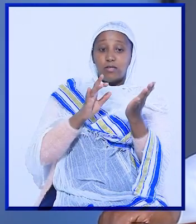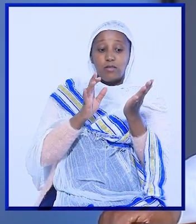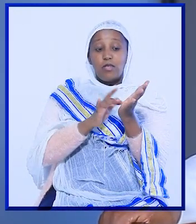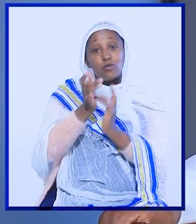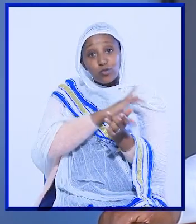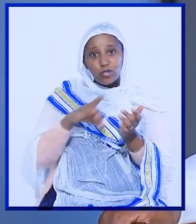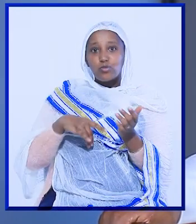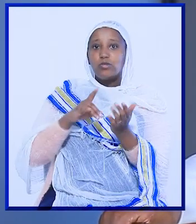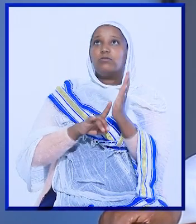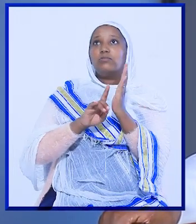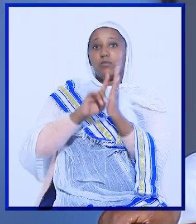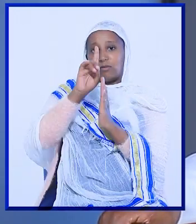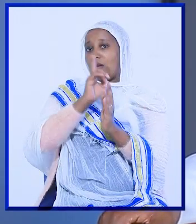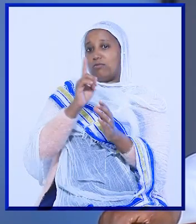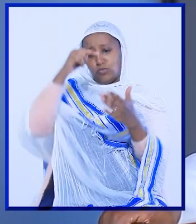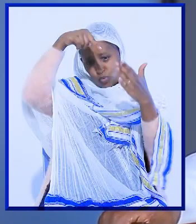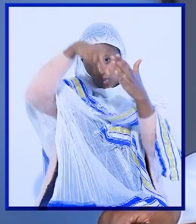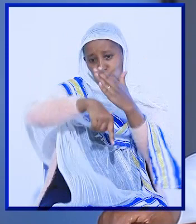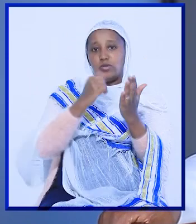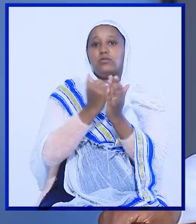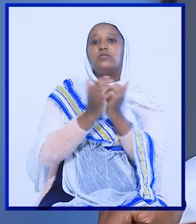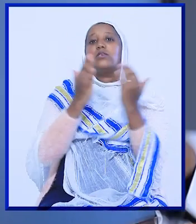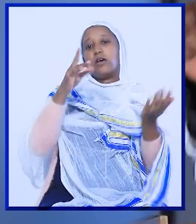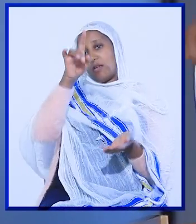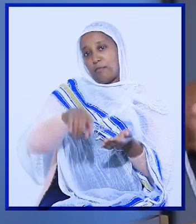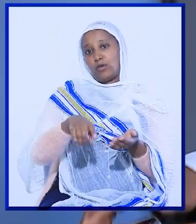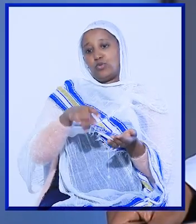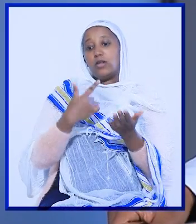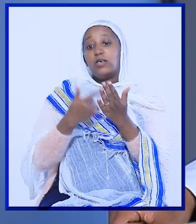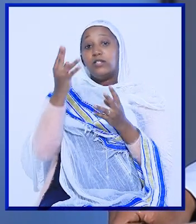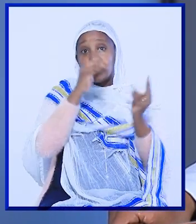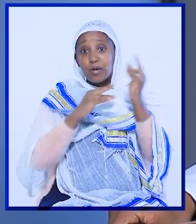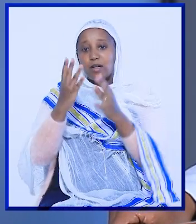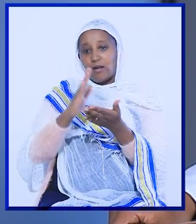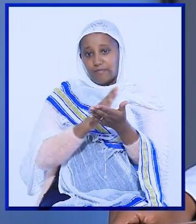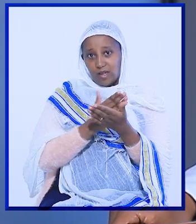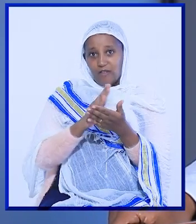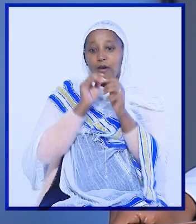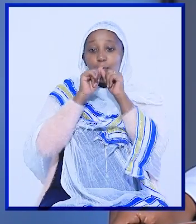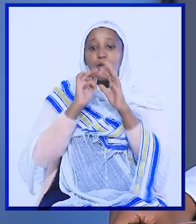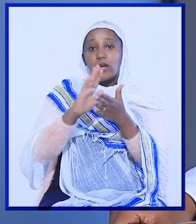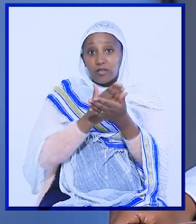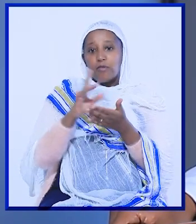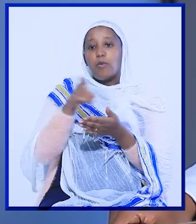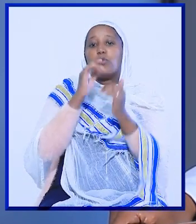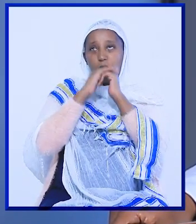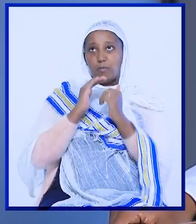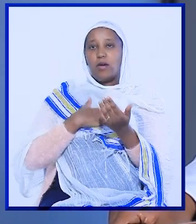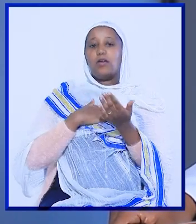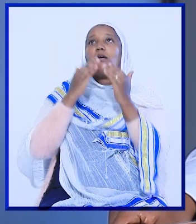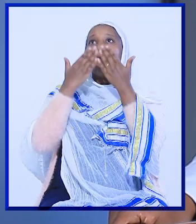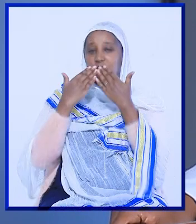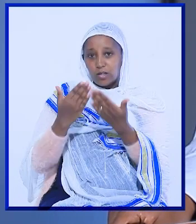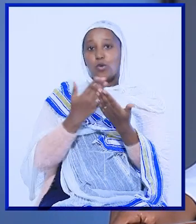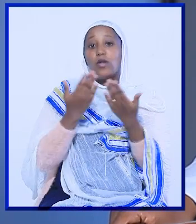እንደ ኢየሱስ ክርስቶስ እንዲህ በላይ በኩል ልትሰቅሉኝ አይገባም፣ ቁልቁል ልትሰቅሉኝ ይገባቸዋል። የዚህ መከራ ተካፋይ የዚህ መከራ